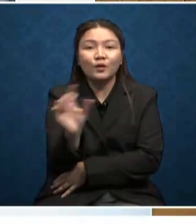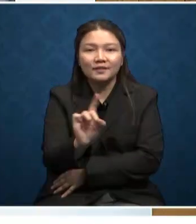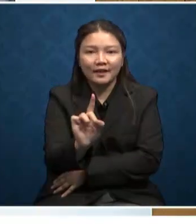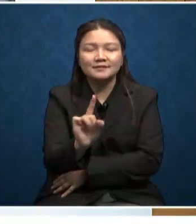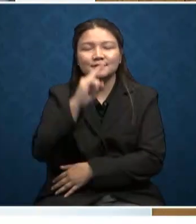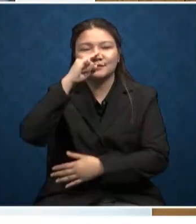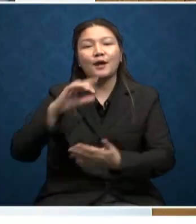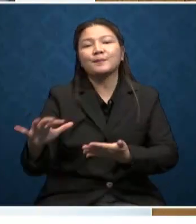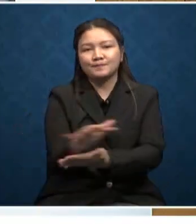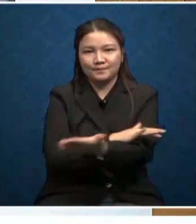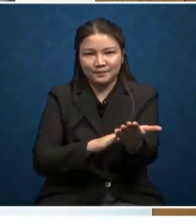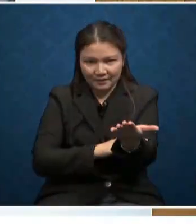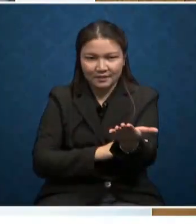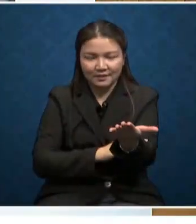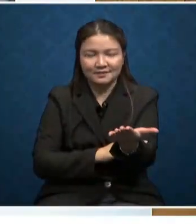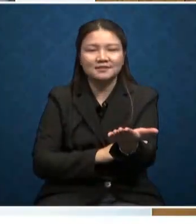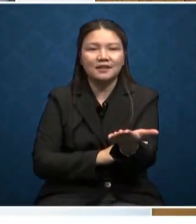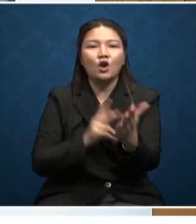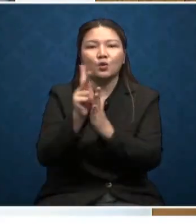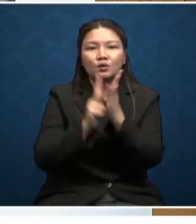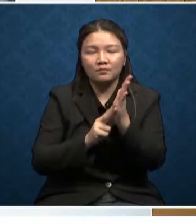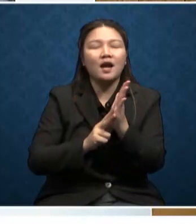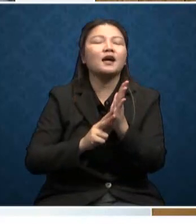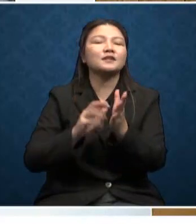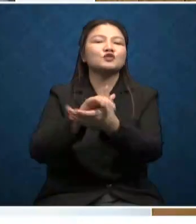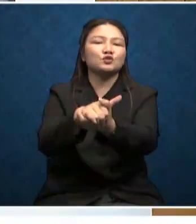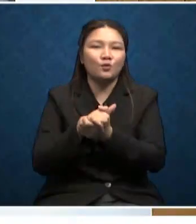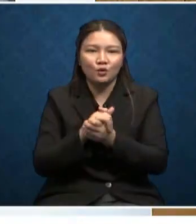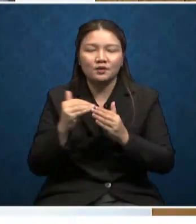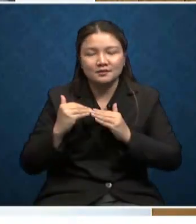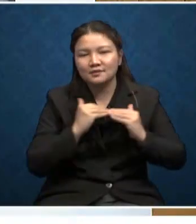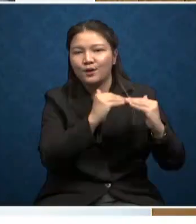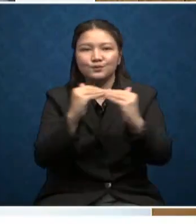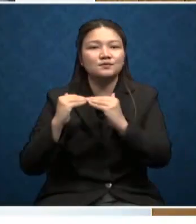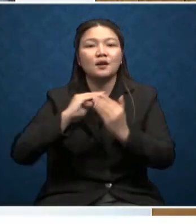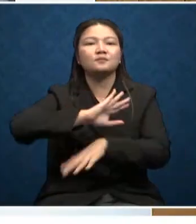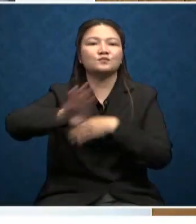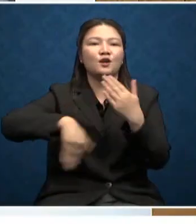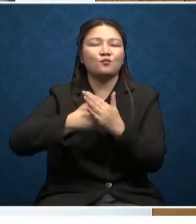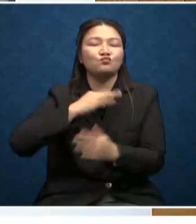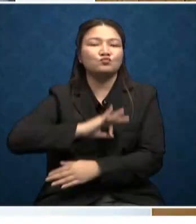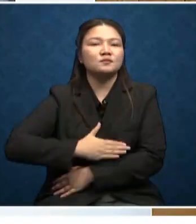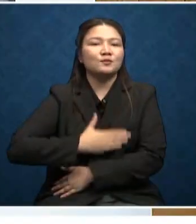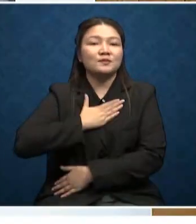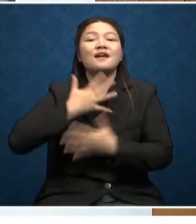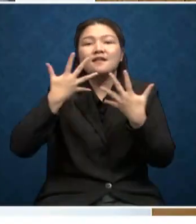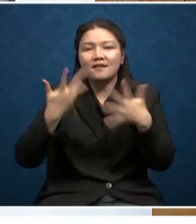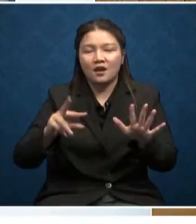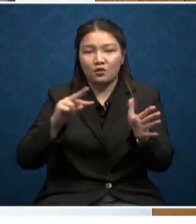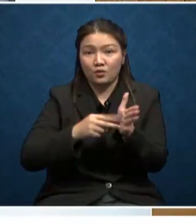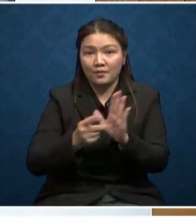เทศไทยมีสมรสเท่าเทียมอย่างภาคภูมิใจและนิยามของครอบ